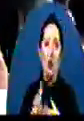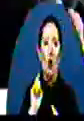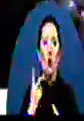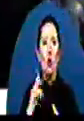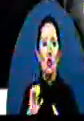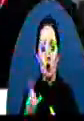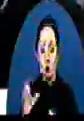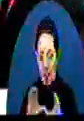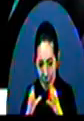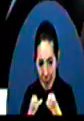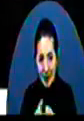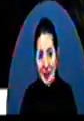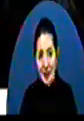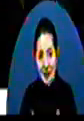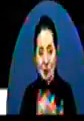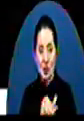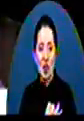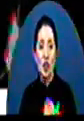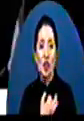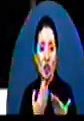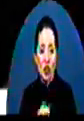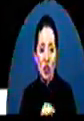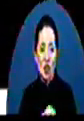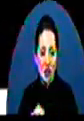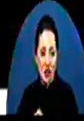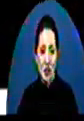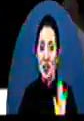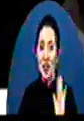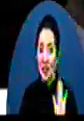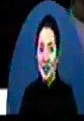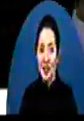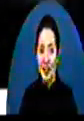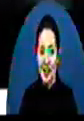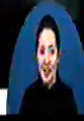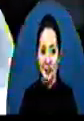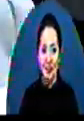багийг дэмжиж, итгэл хүлээлэх нь гэдгээ иргэд олон нийт илэрхийлж байлаа.